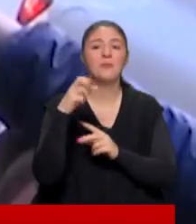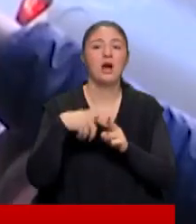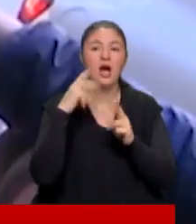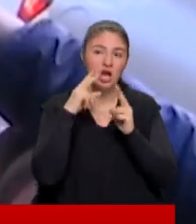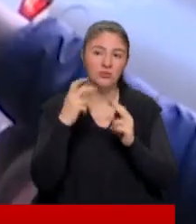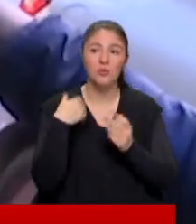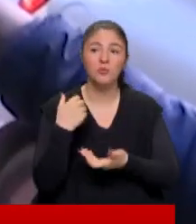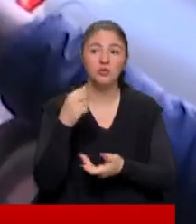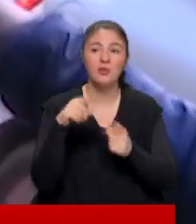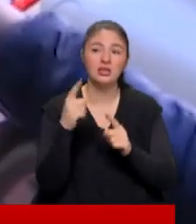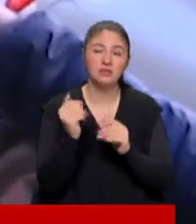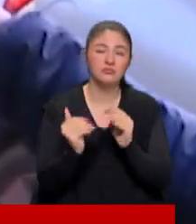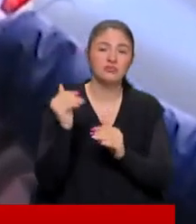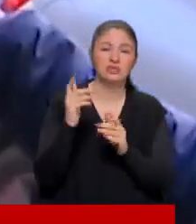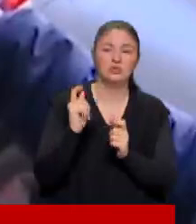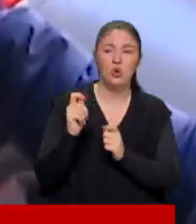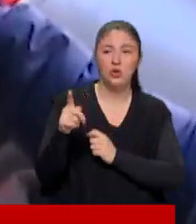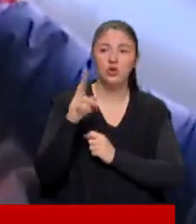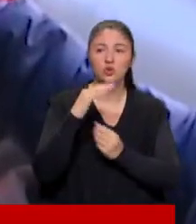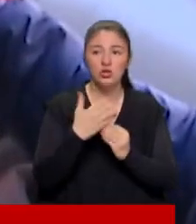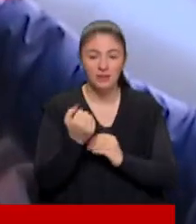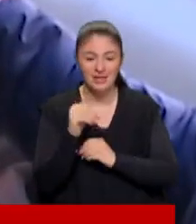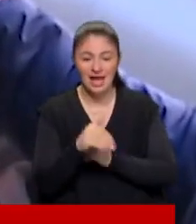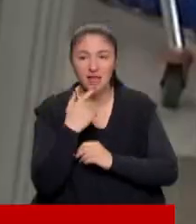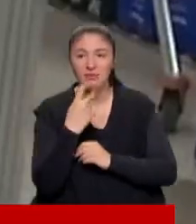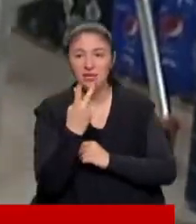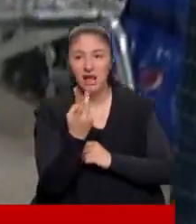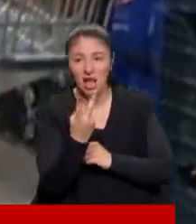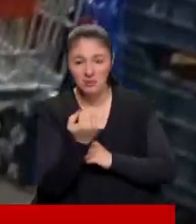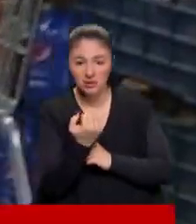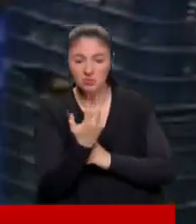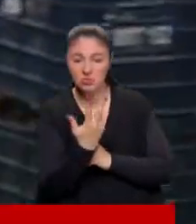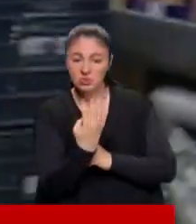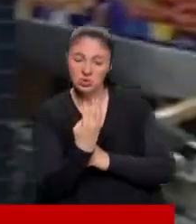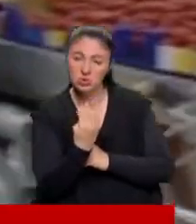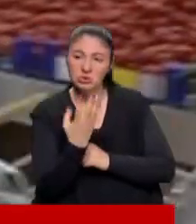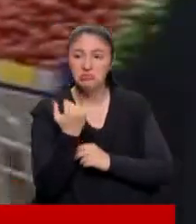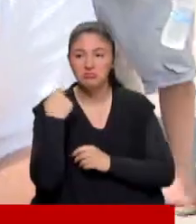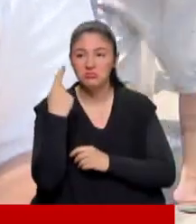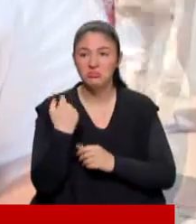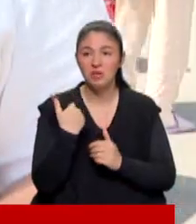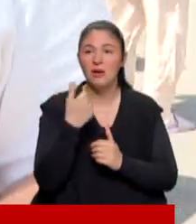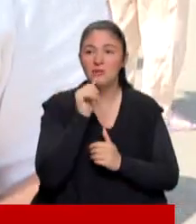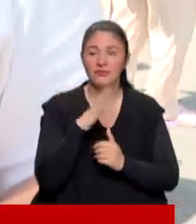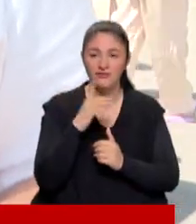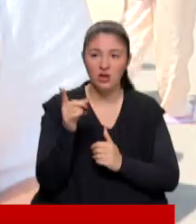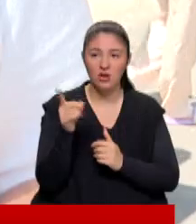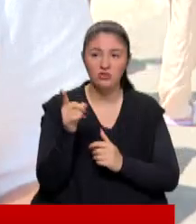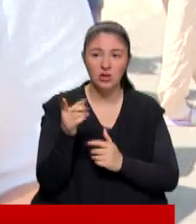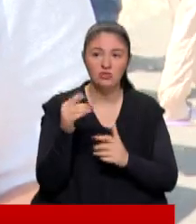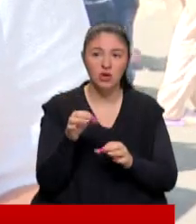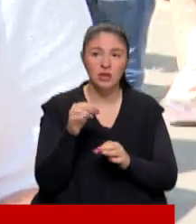sonucu. Bütçemizi bazı şeyler aşıyor. İnanın şimdi soğan almaya diye geldim. 2 tane mi alsam, 4 tane mi alsam diye düşünüyorum. Abim var. O da yani şu